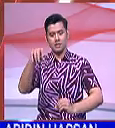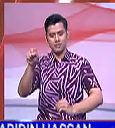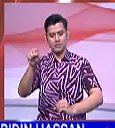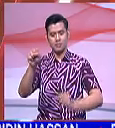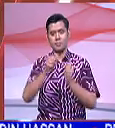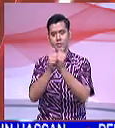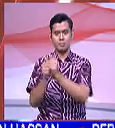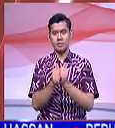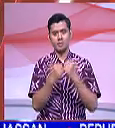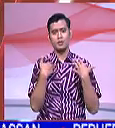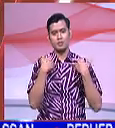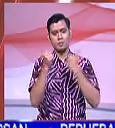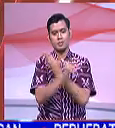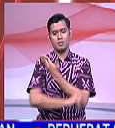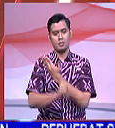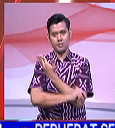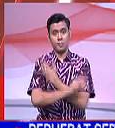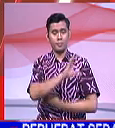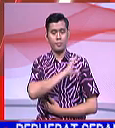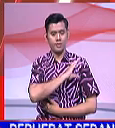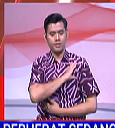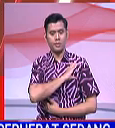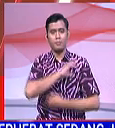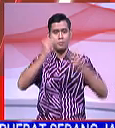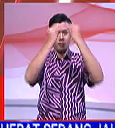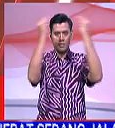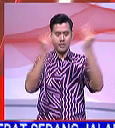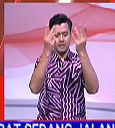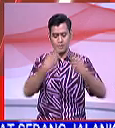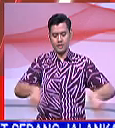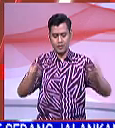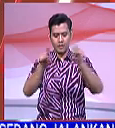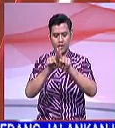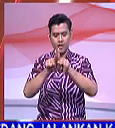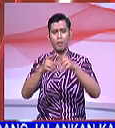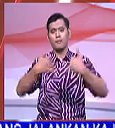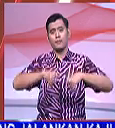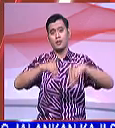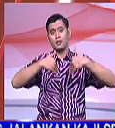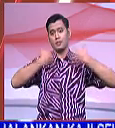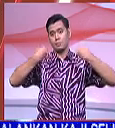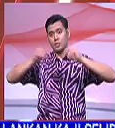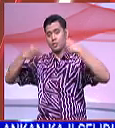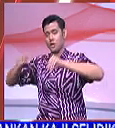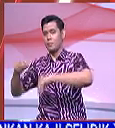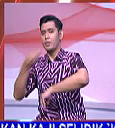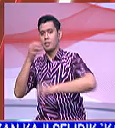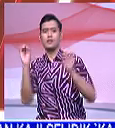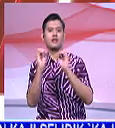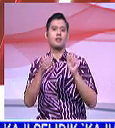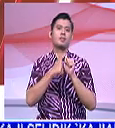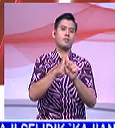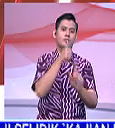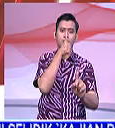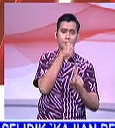jabatan kesehatan Negeri Polis dan Majlis perbandaran Kang Ardi 4 premis merpati masih ada penjual makanan tidak patuh arahan